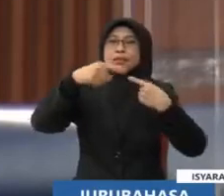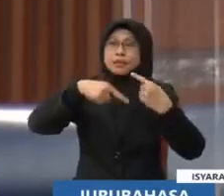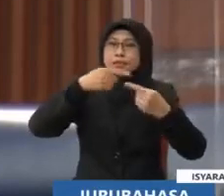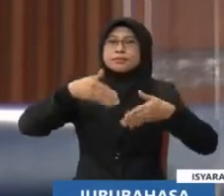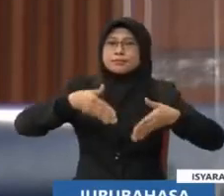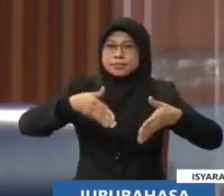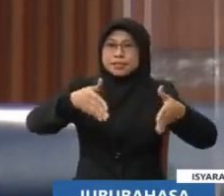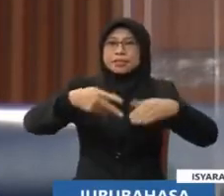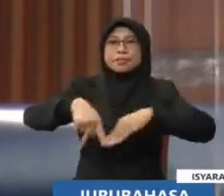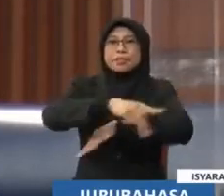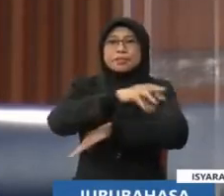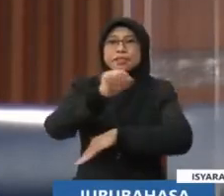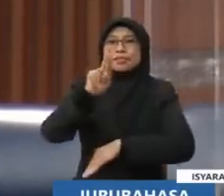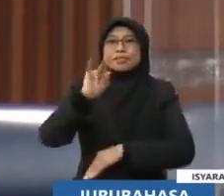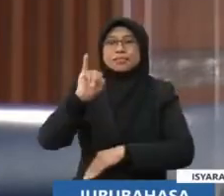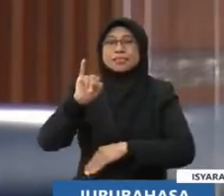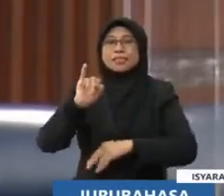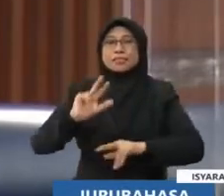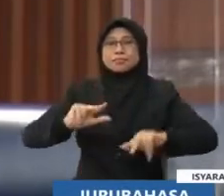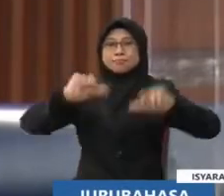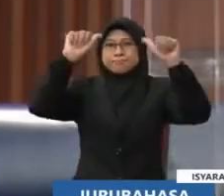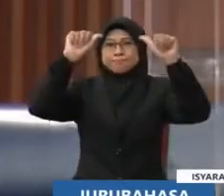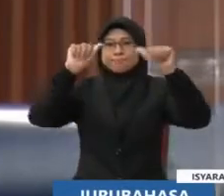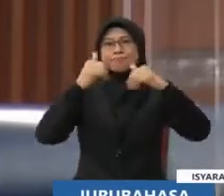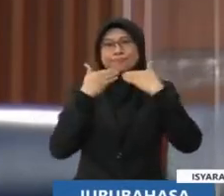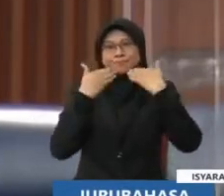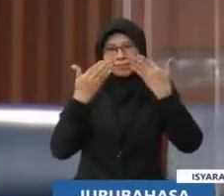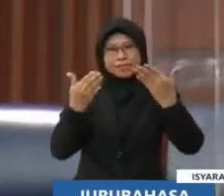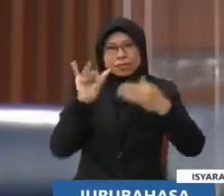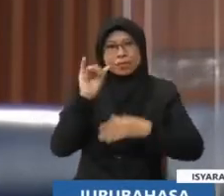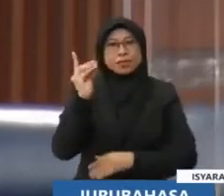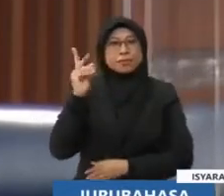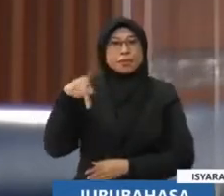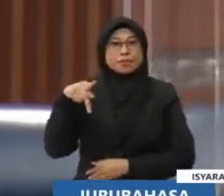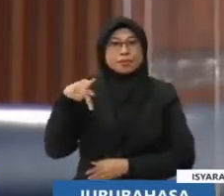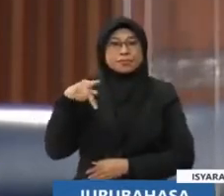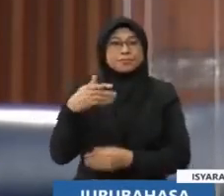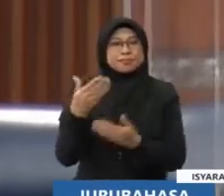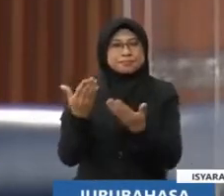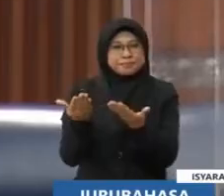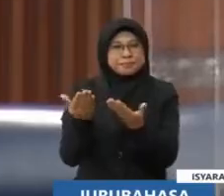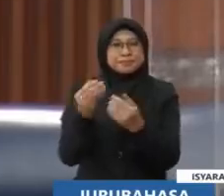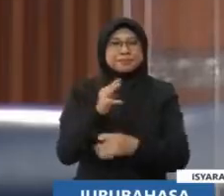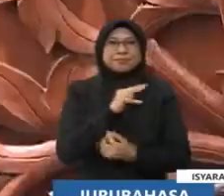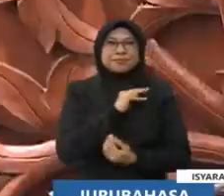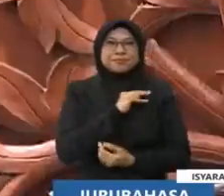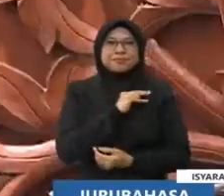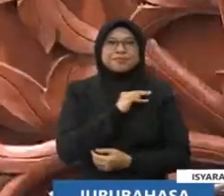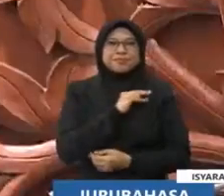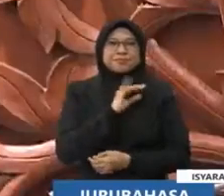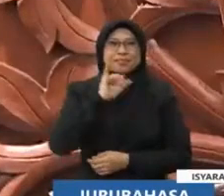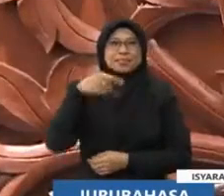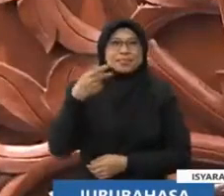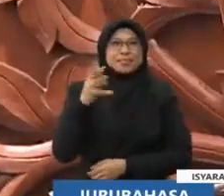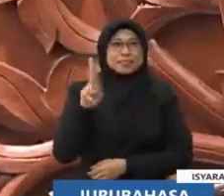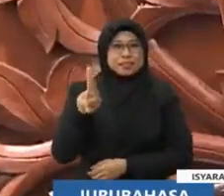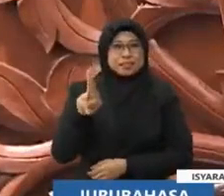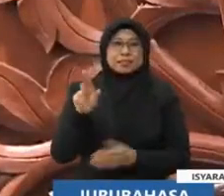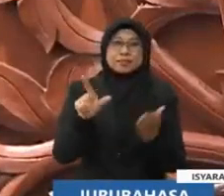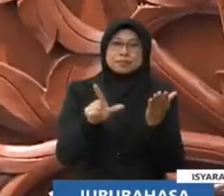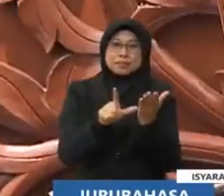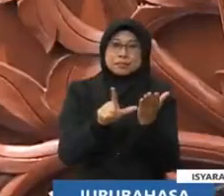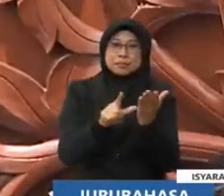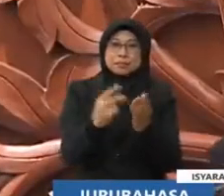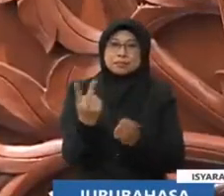Bilakah jalan raya di Padang Serai akan dinaik taraf? Terima kasih Yang Dipertua. Sila Menteri Kanan Kerja Raya atau